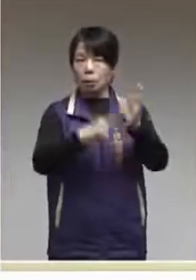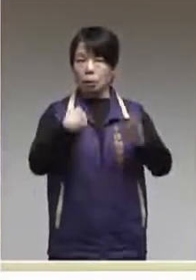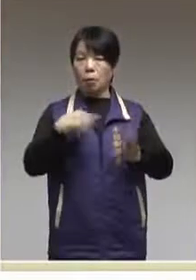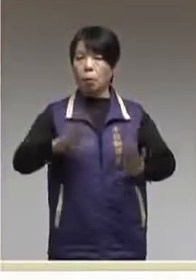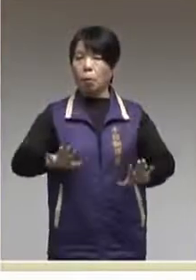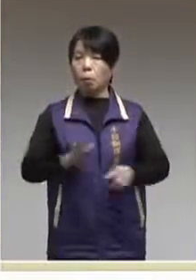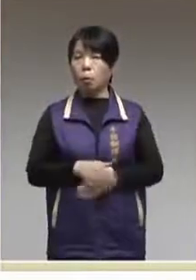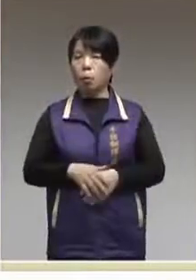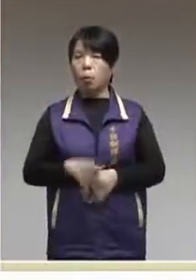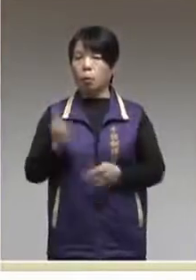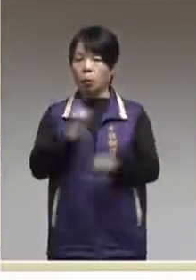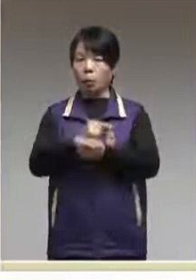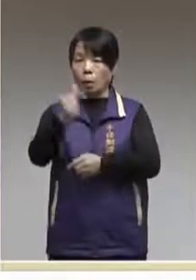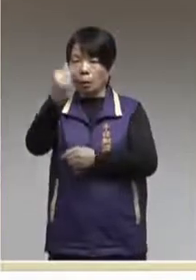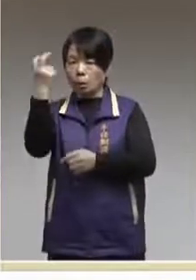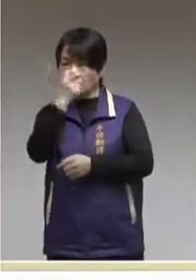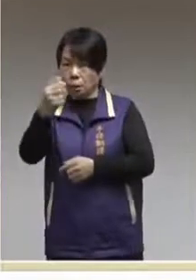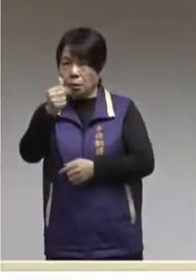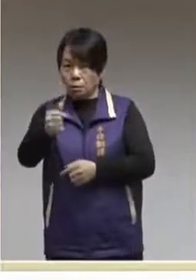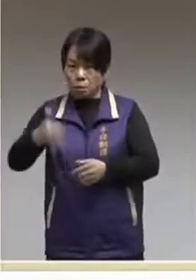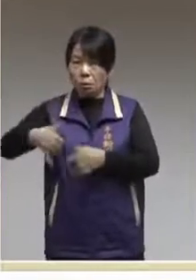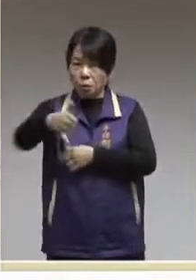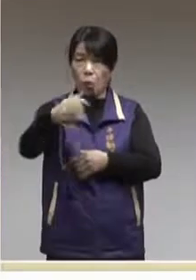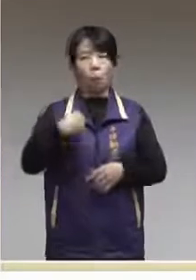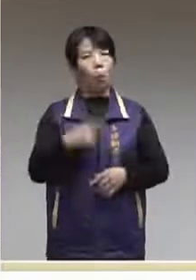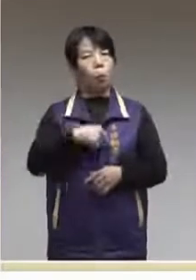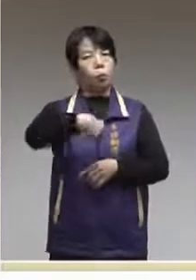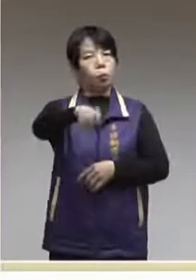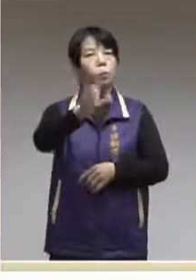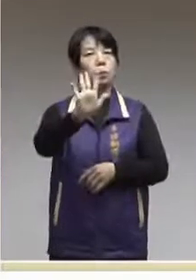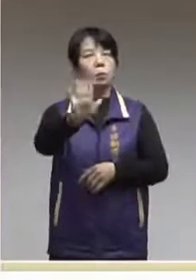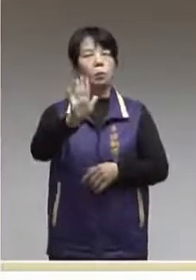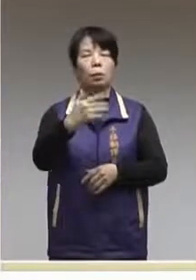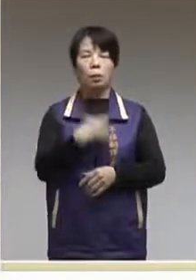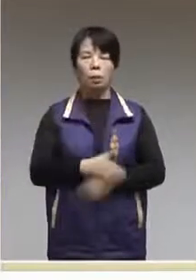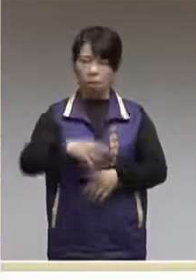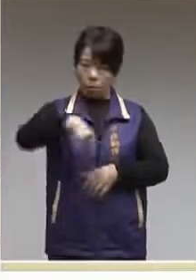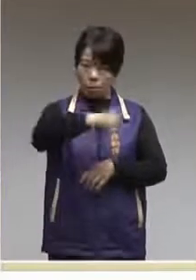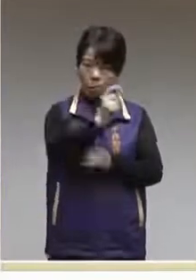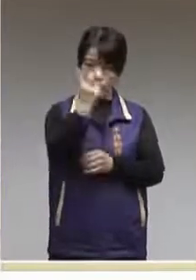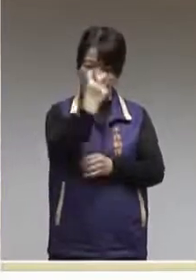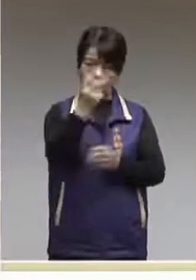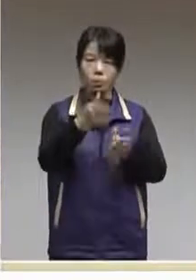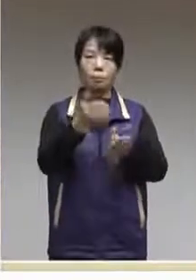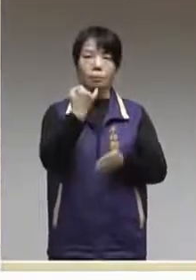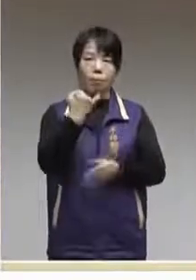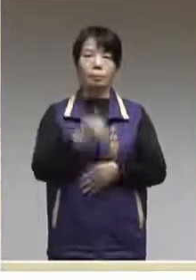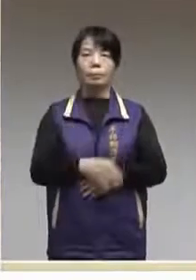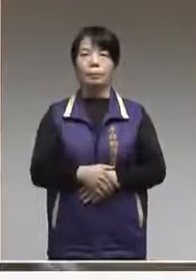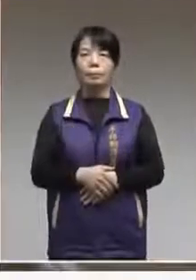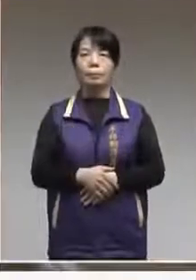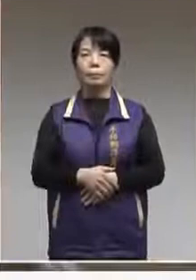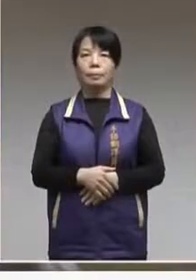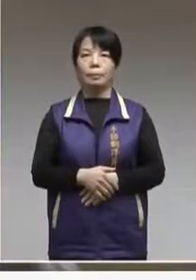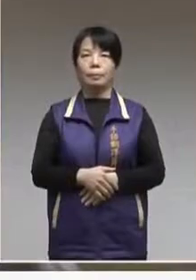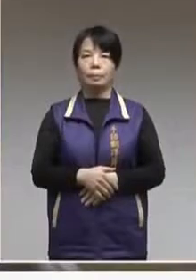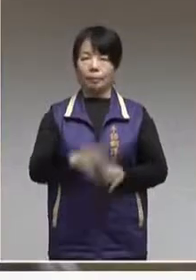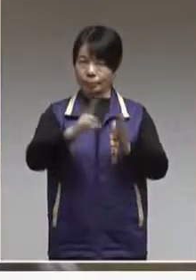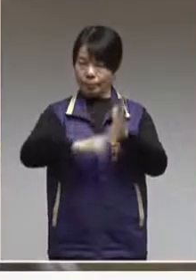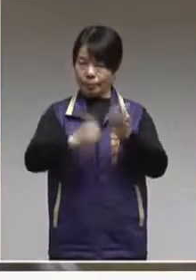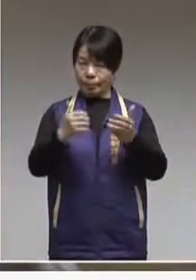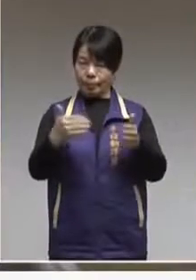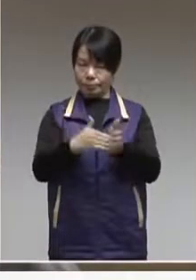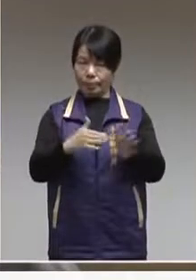有跟足迹重叠，那也有出现相关的症状，这部分好是公费筛检。以上说明。 好，谢谢。假